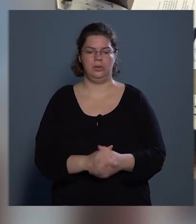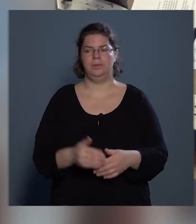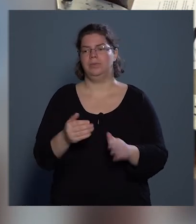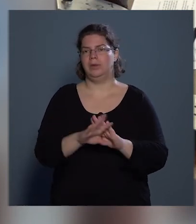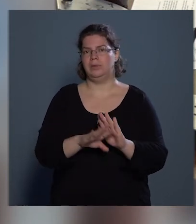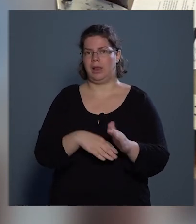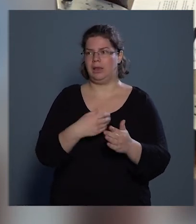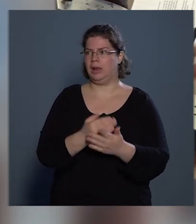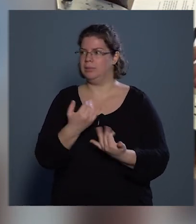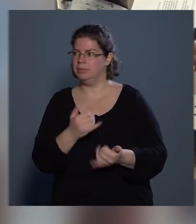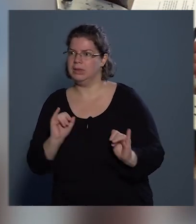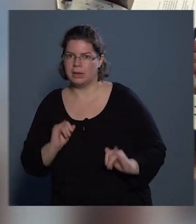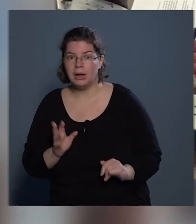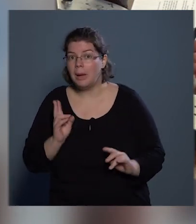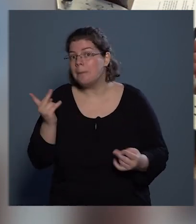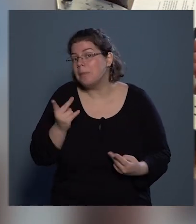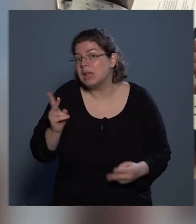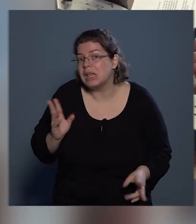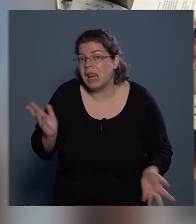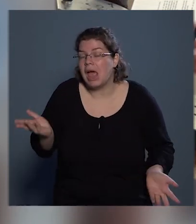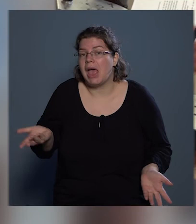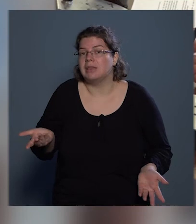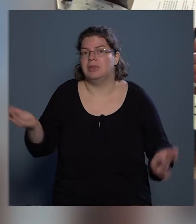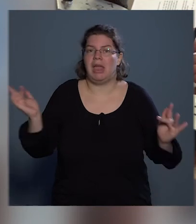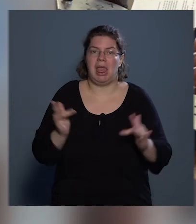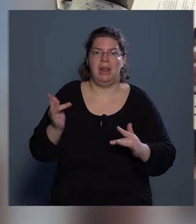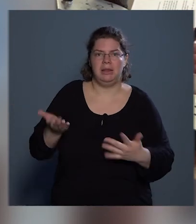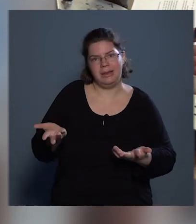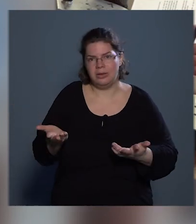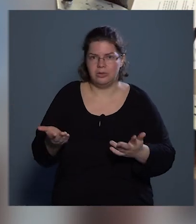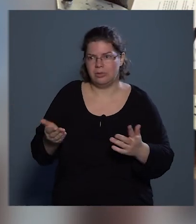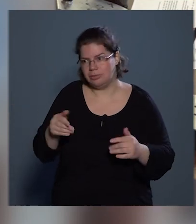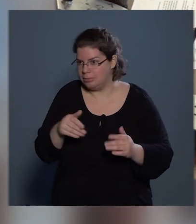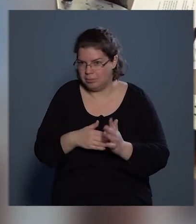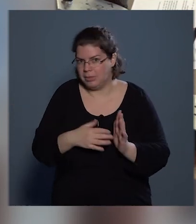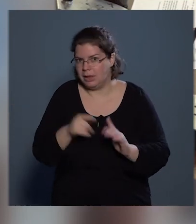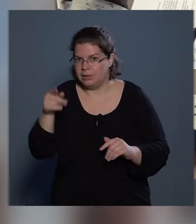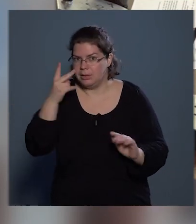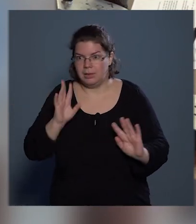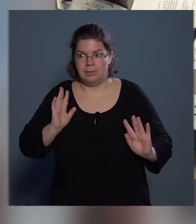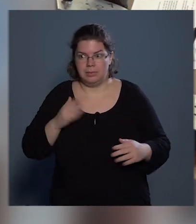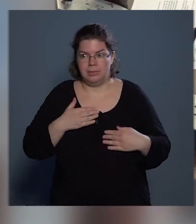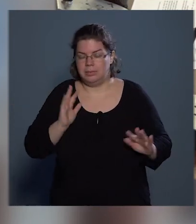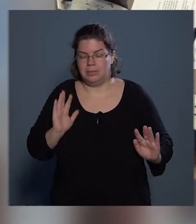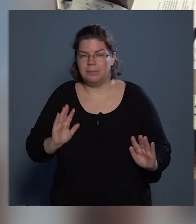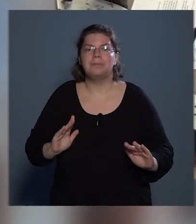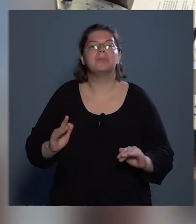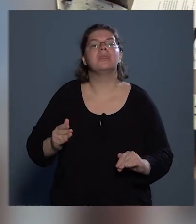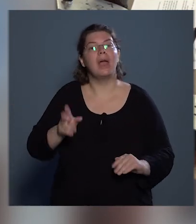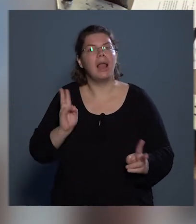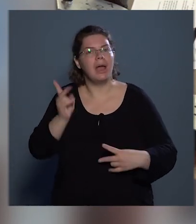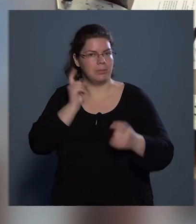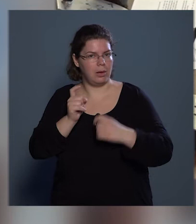mindannyiunk számára. Persze lehet, hogy a ellentétes vélemény attól még azt nézi, ezt most nem akarom firtatni, de meggondolni meg lehet a